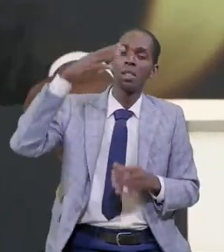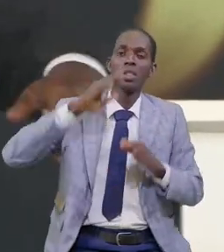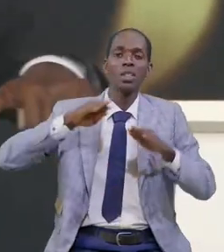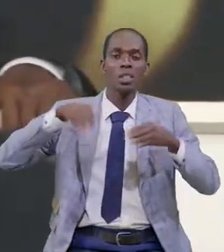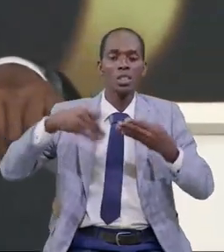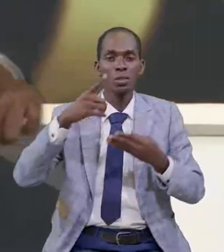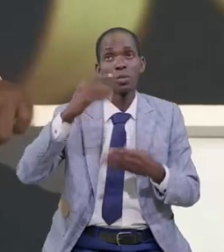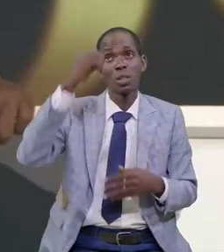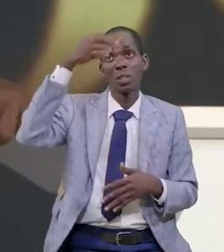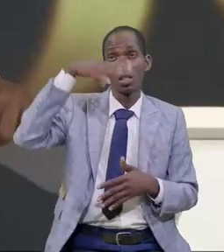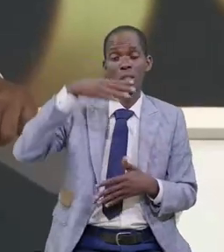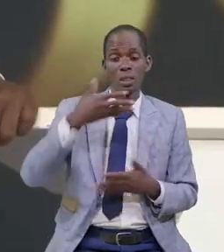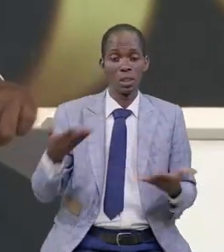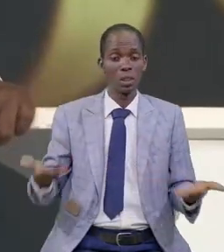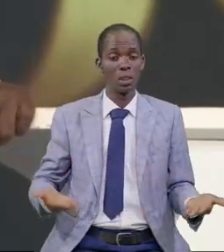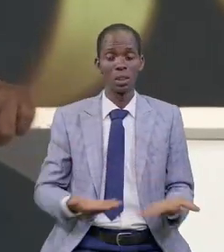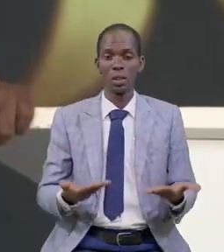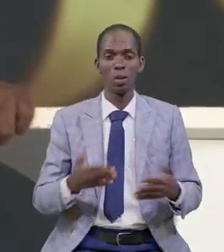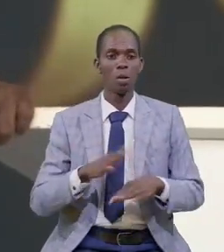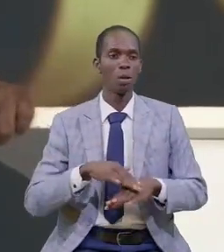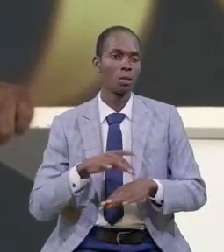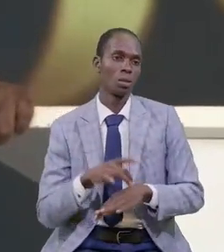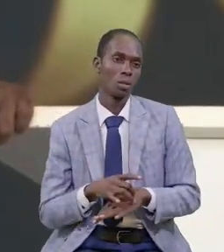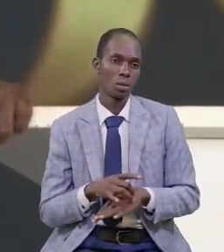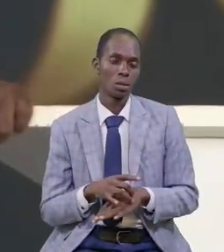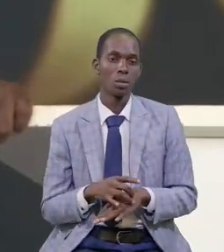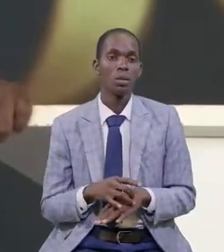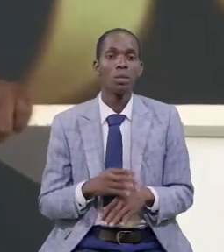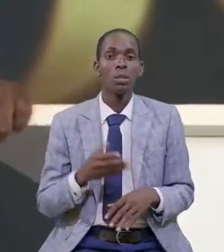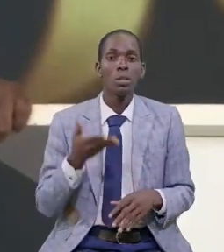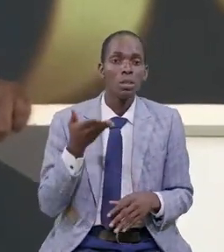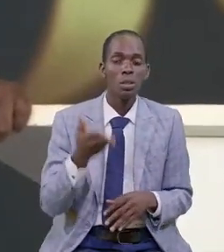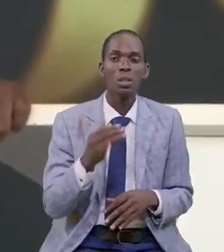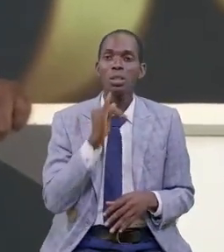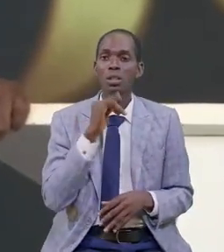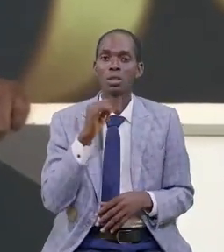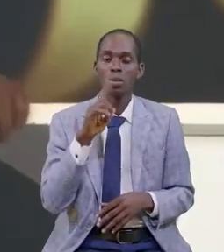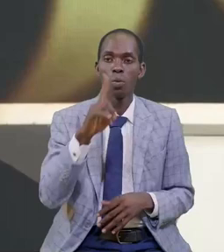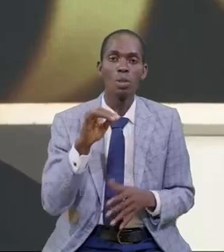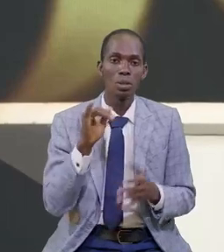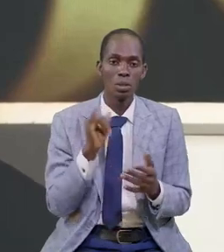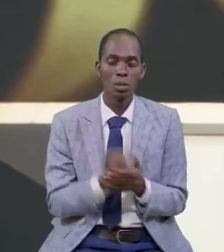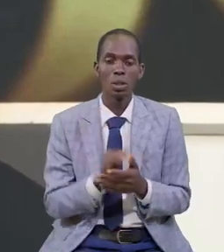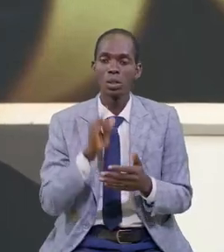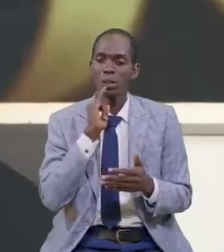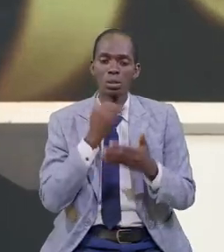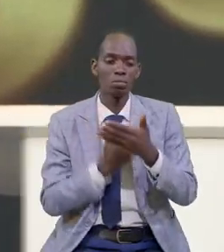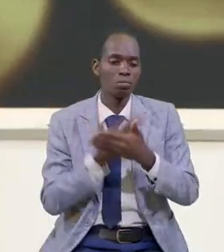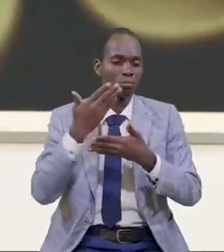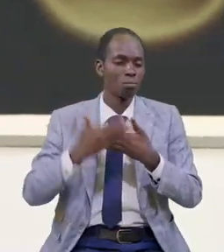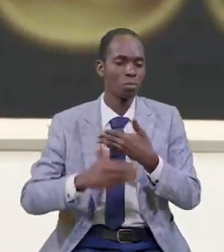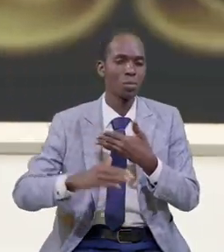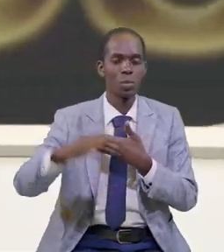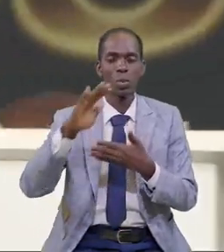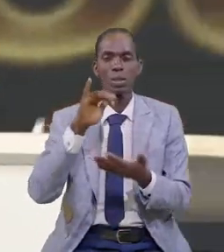pourvoit que la lumière ici sur terre voici celui-là qui va audelà de